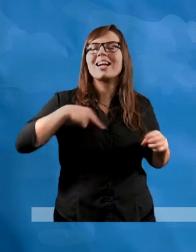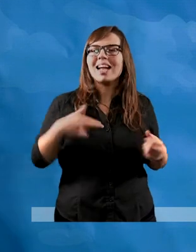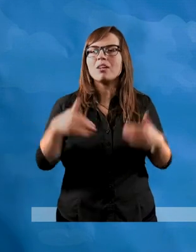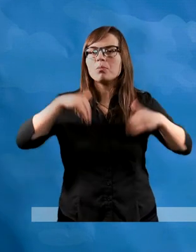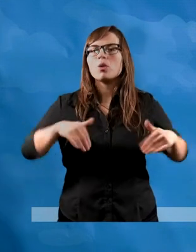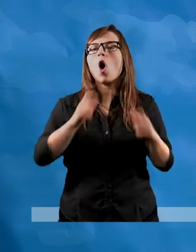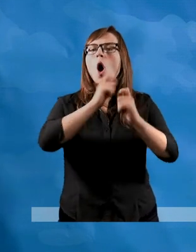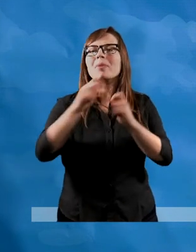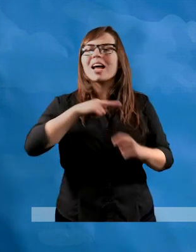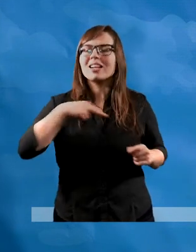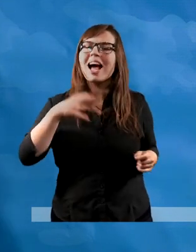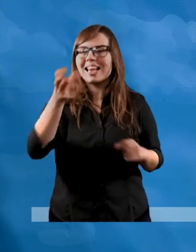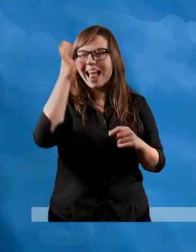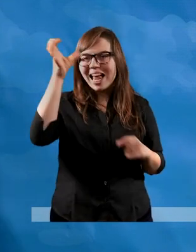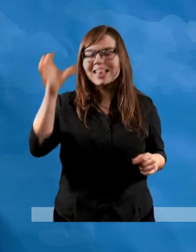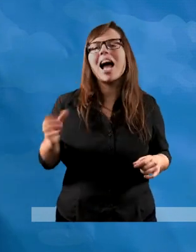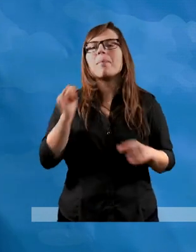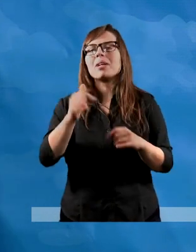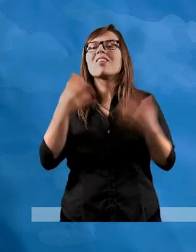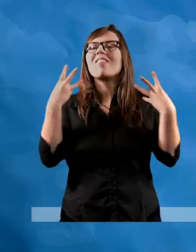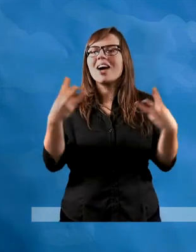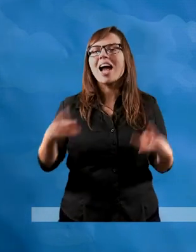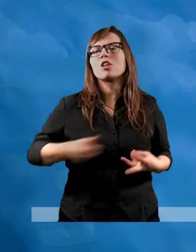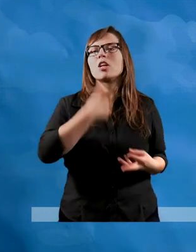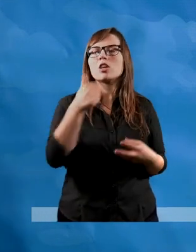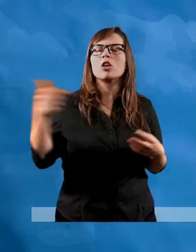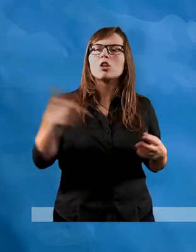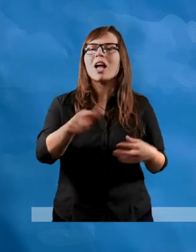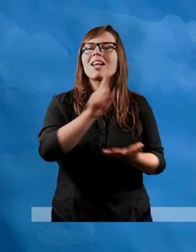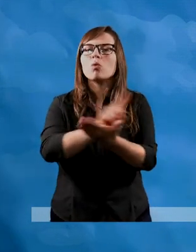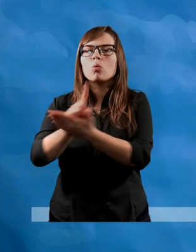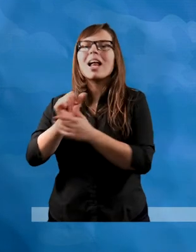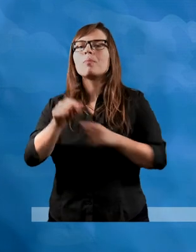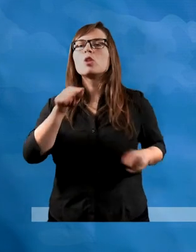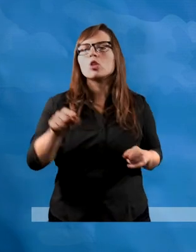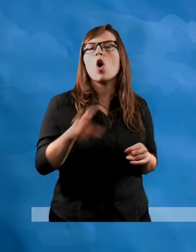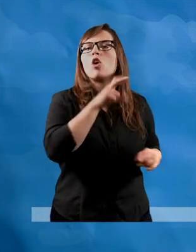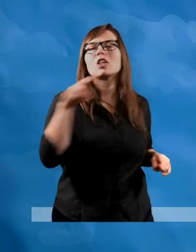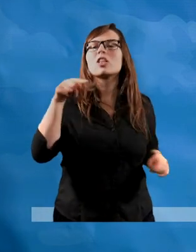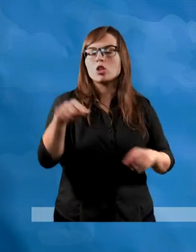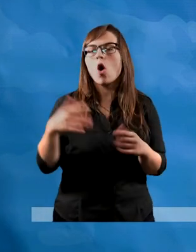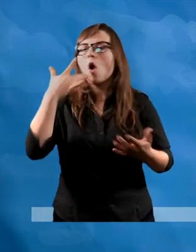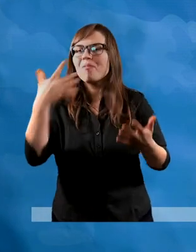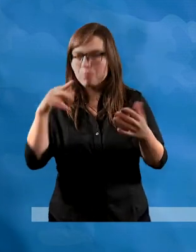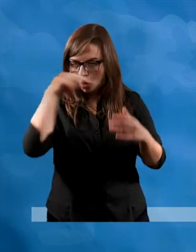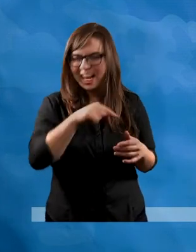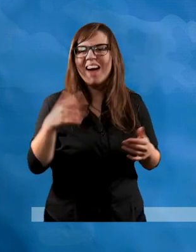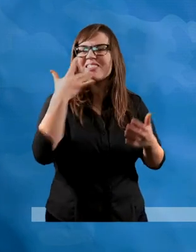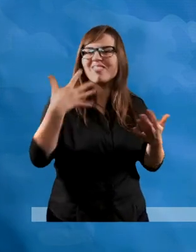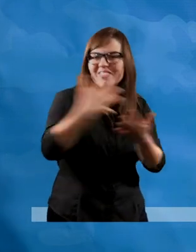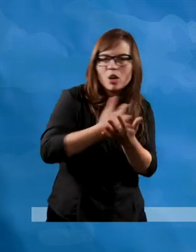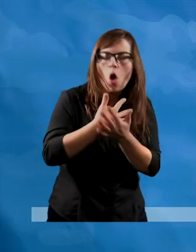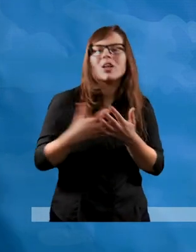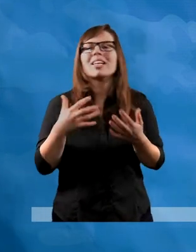powiedziałeś, obdarzył nas jakimiś talentami, to ważne jest, myślę, sukcesem jest to, kiedy potrafimy tych talentów